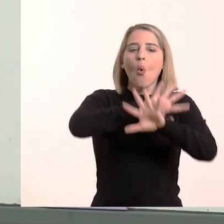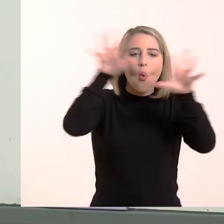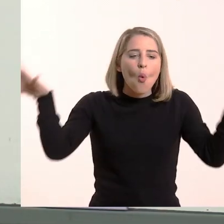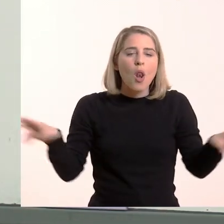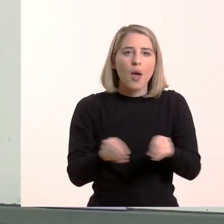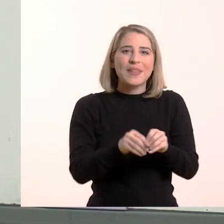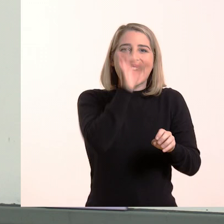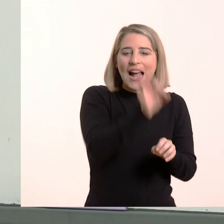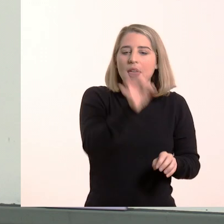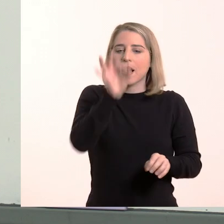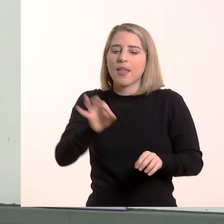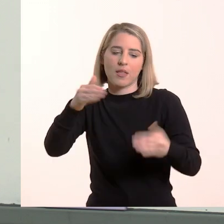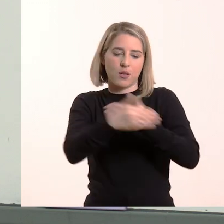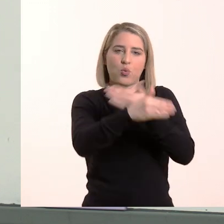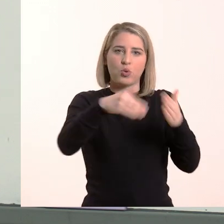κάθε